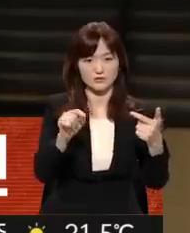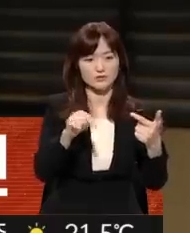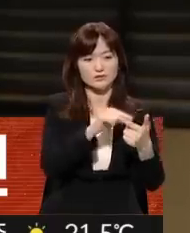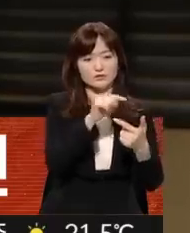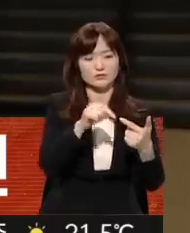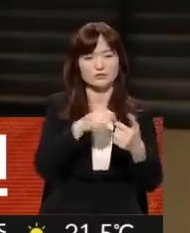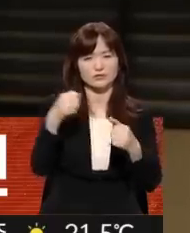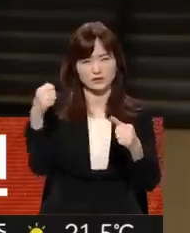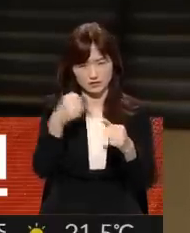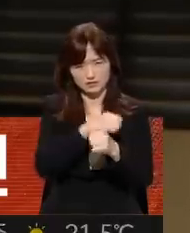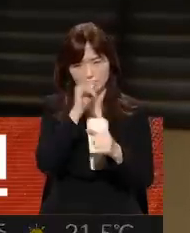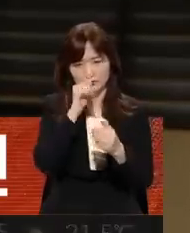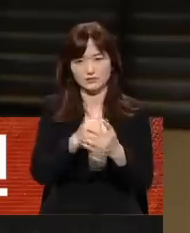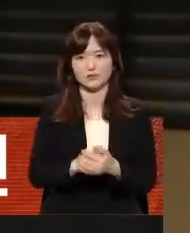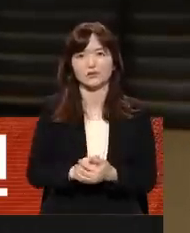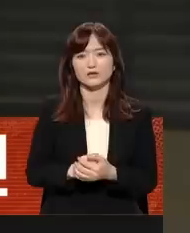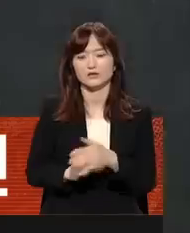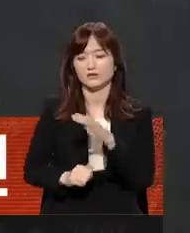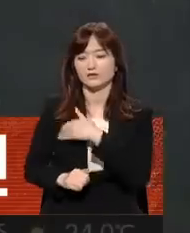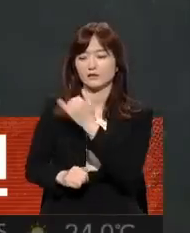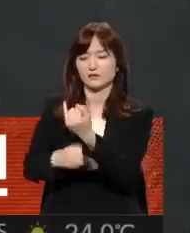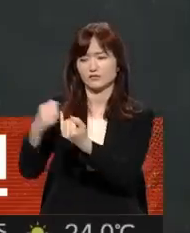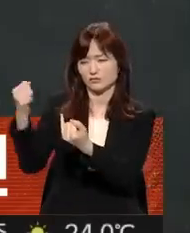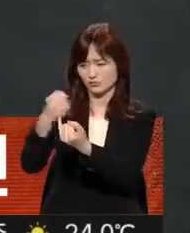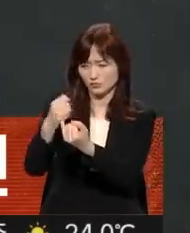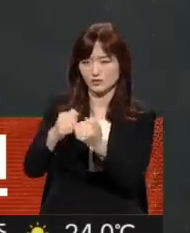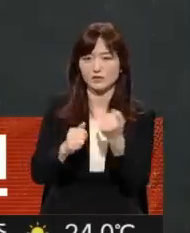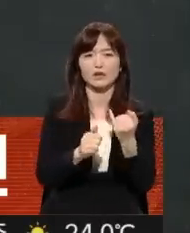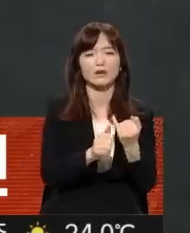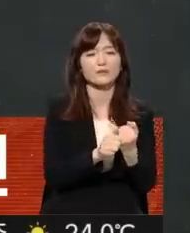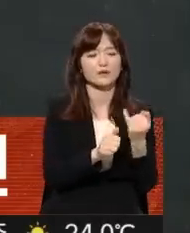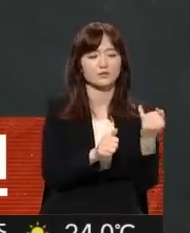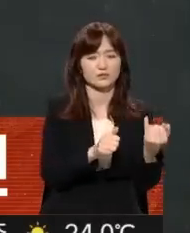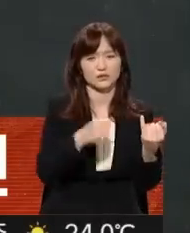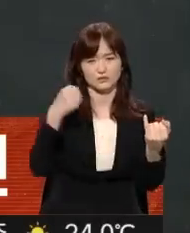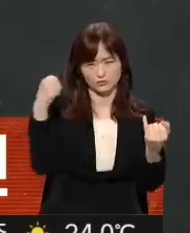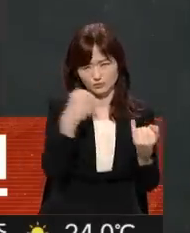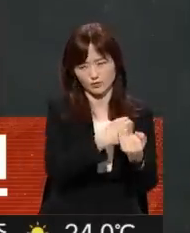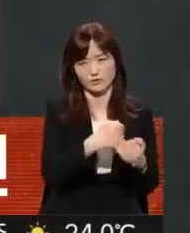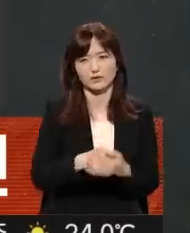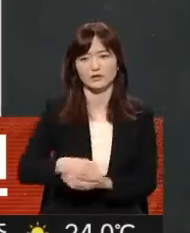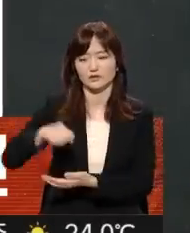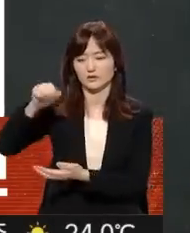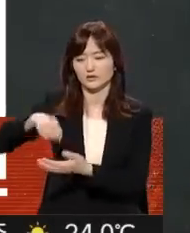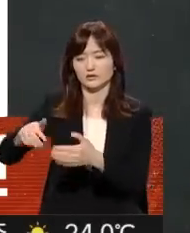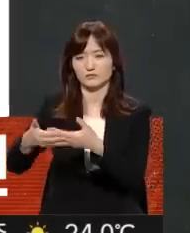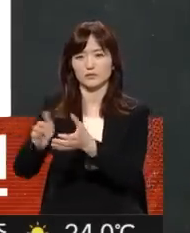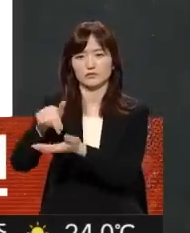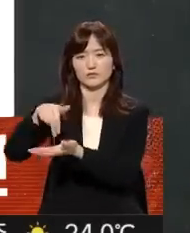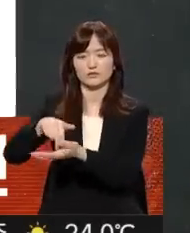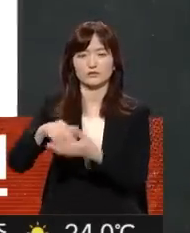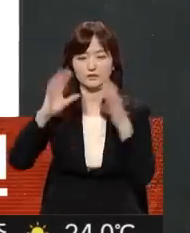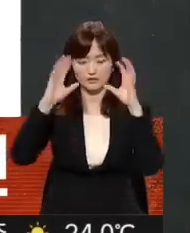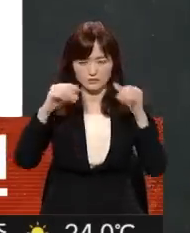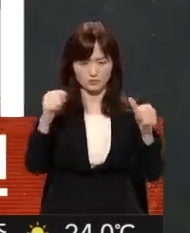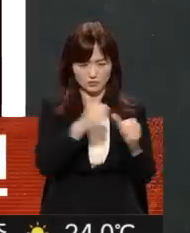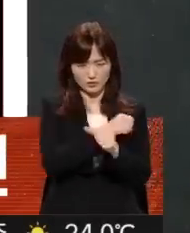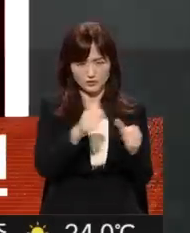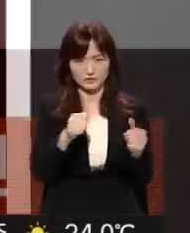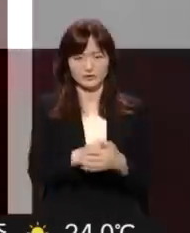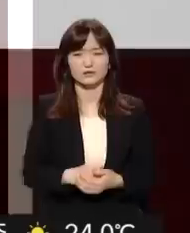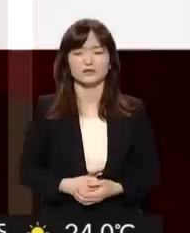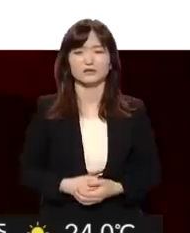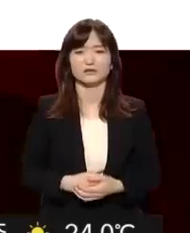때리고 뭐 내연녀도 폭행을 행사하고 그런 부분이 결국은 재판부 입장에서는 아동학대, 배우자,